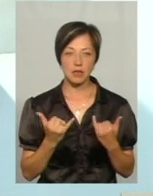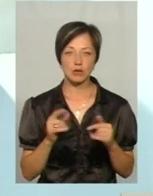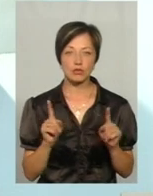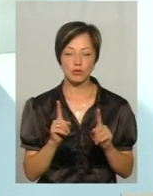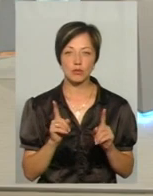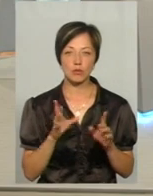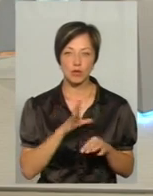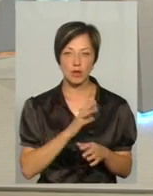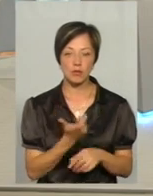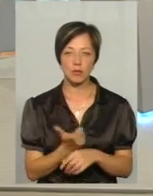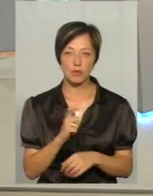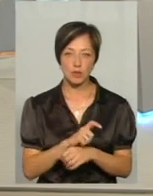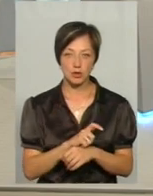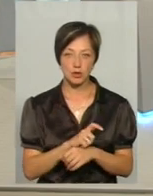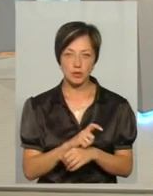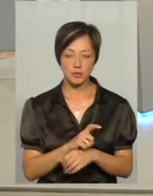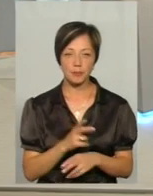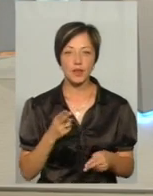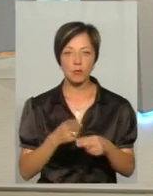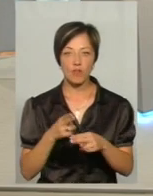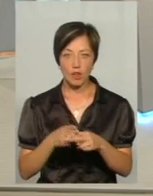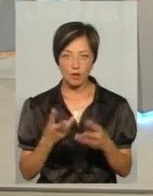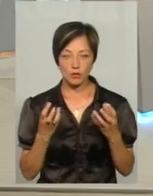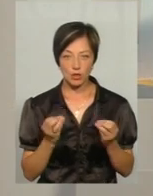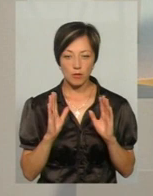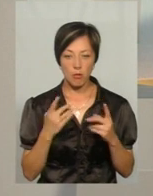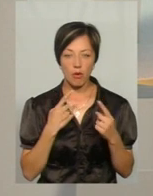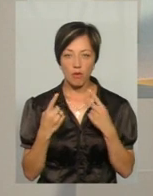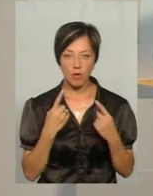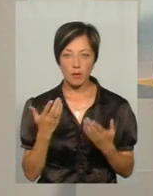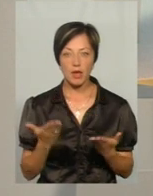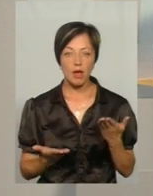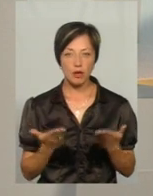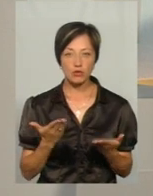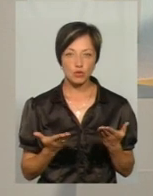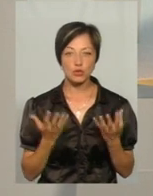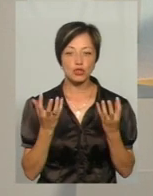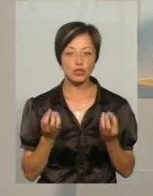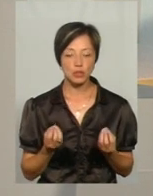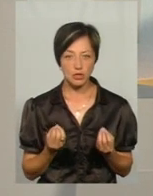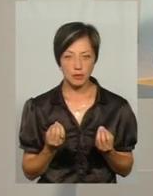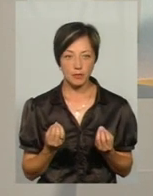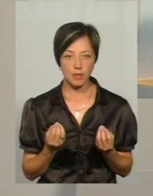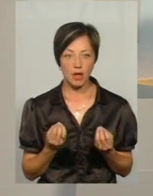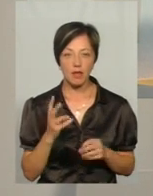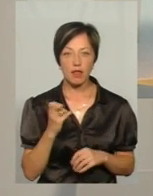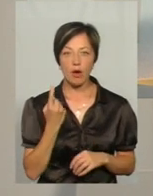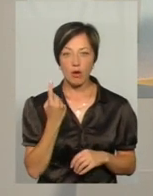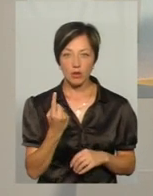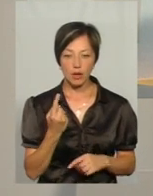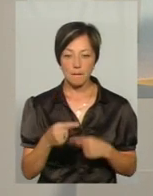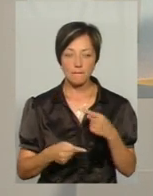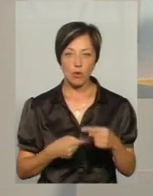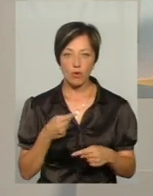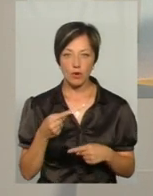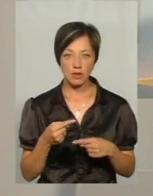вони були більш Про профілактику ми ще поговоримо, але якщо ще на одне